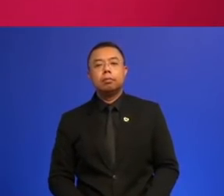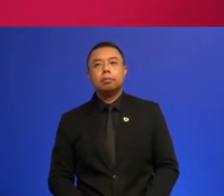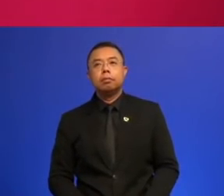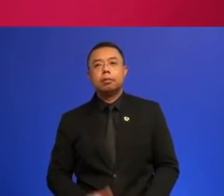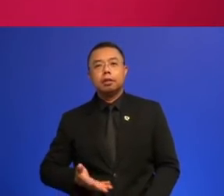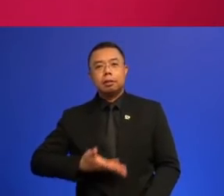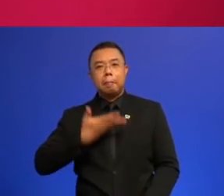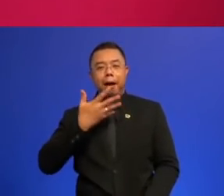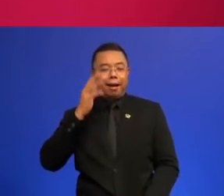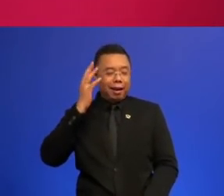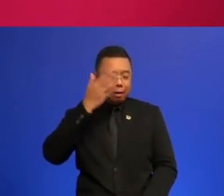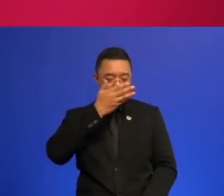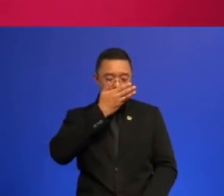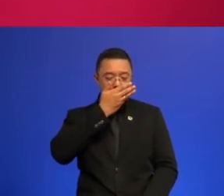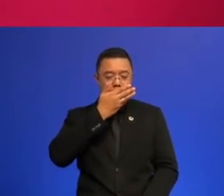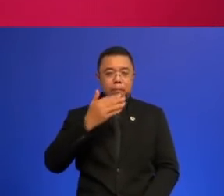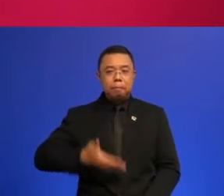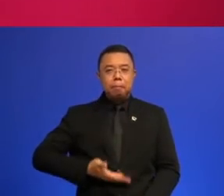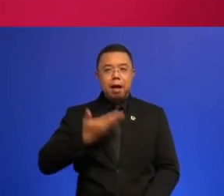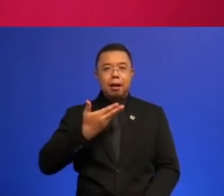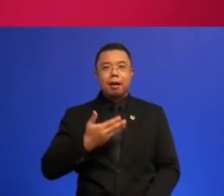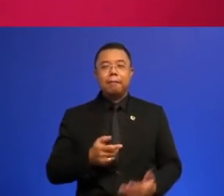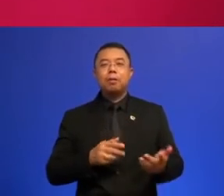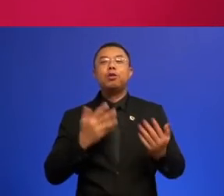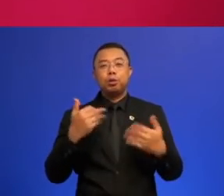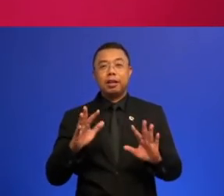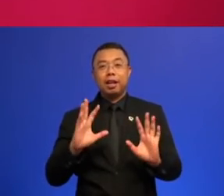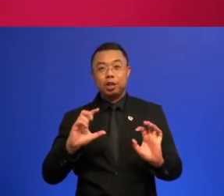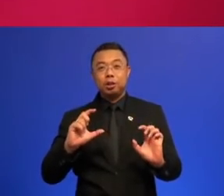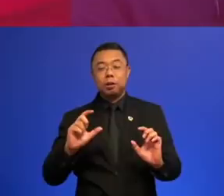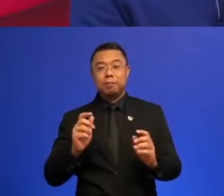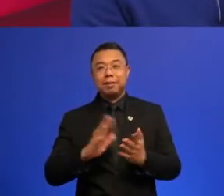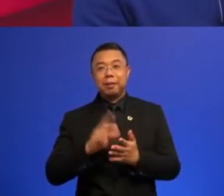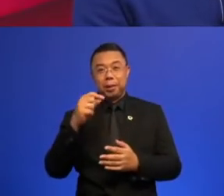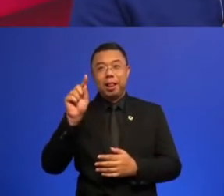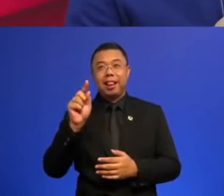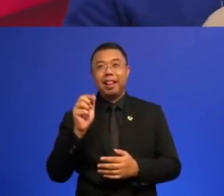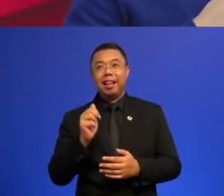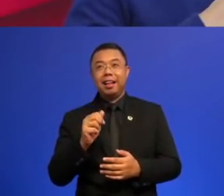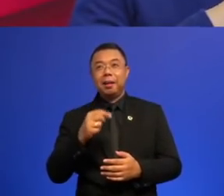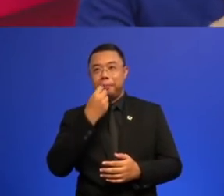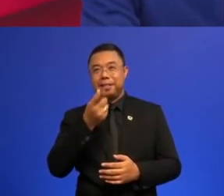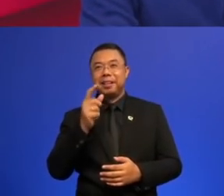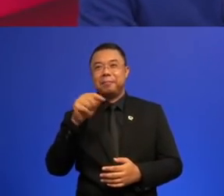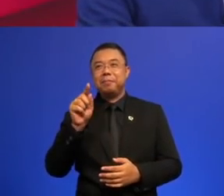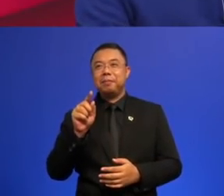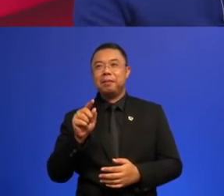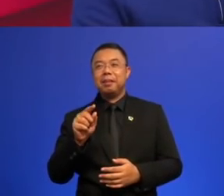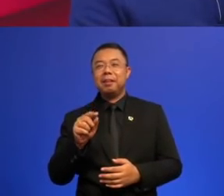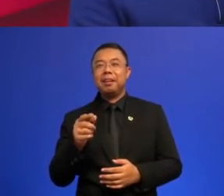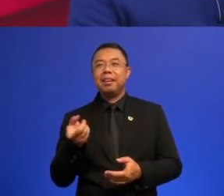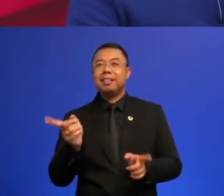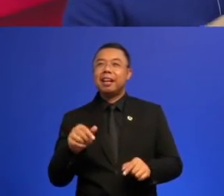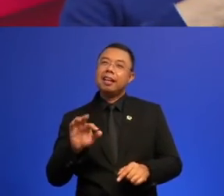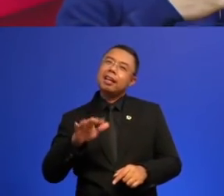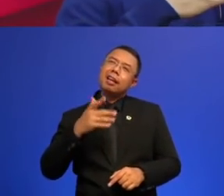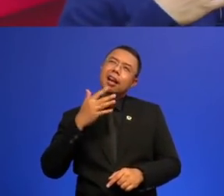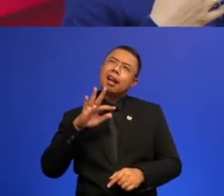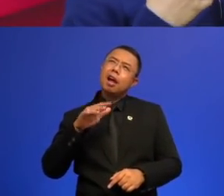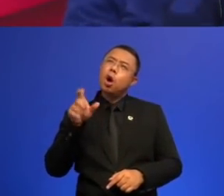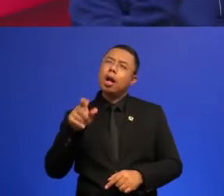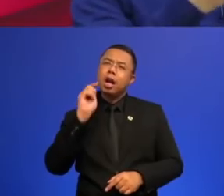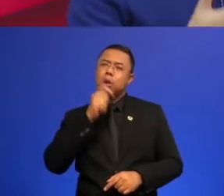Kok jadi emosi? Ya udah itu aja. Tapi benar Pak, benar. Pesannya benar. Okay. Ya berarti kadang-kadang juga orang